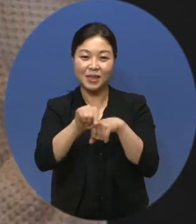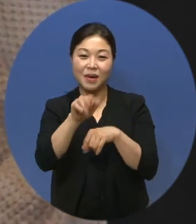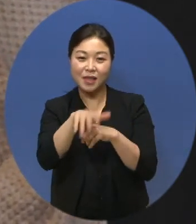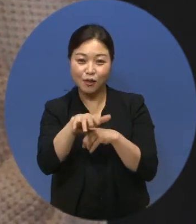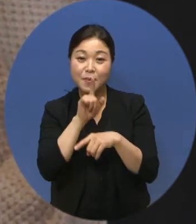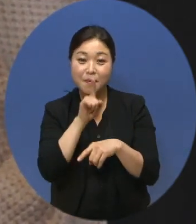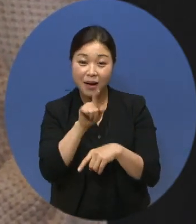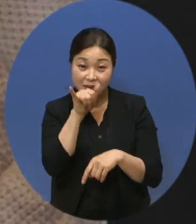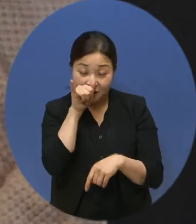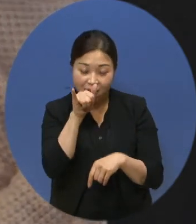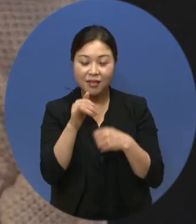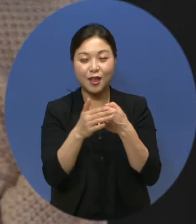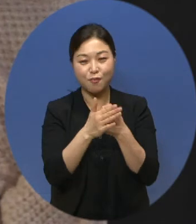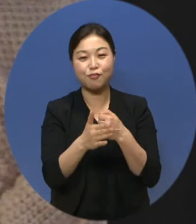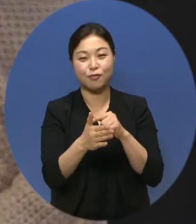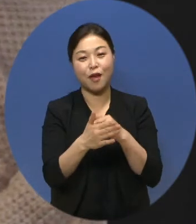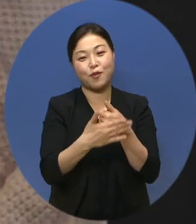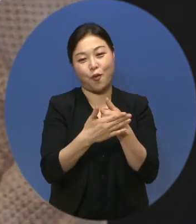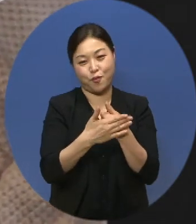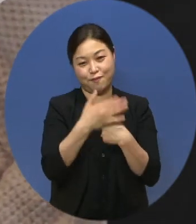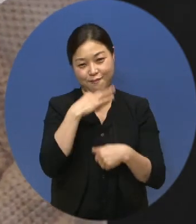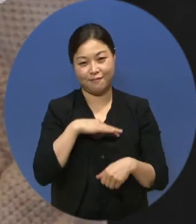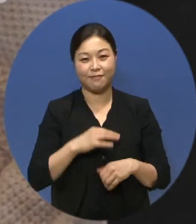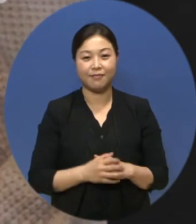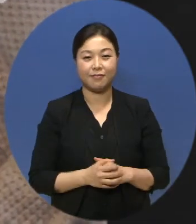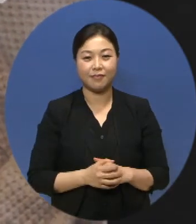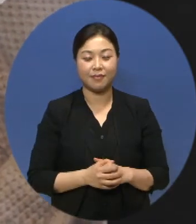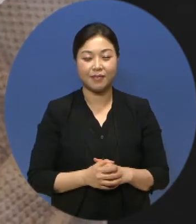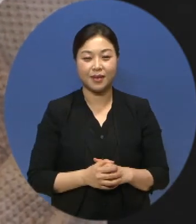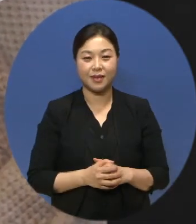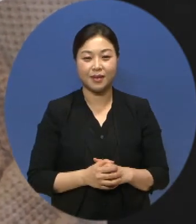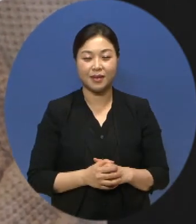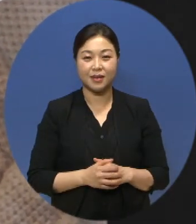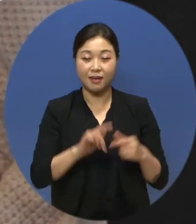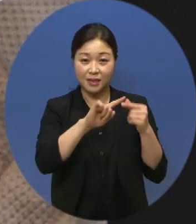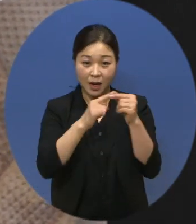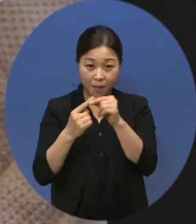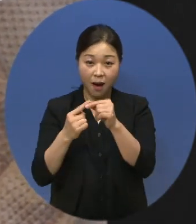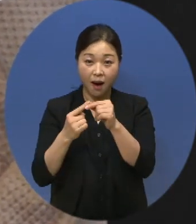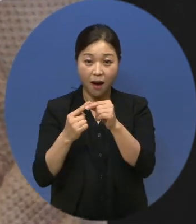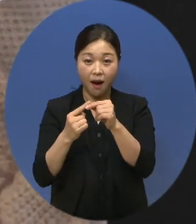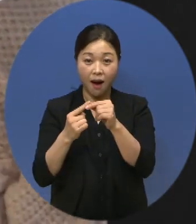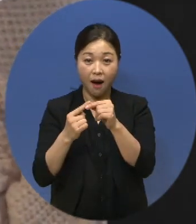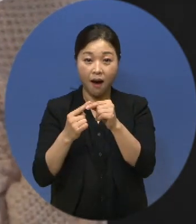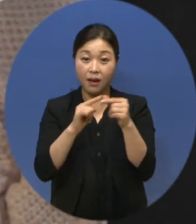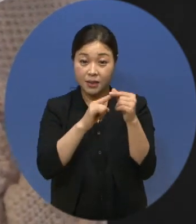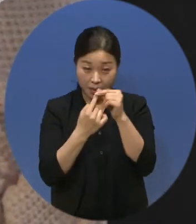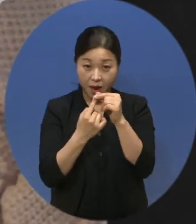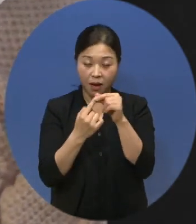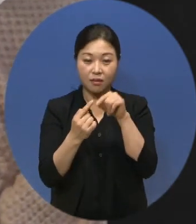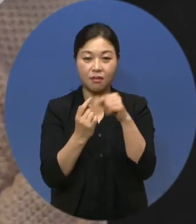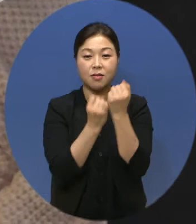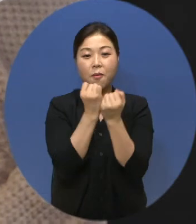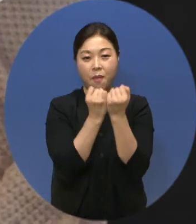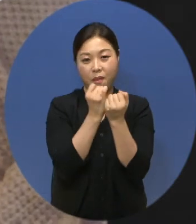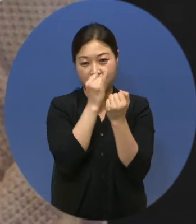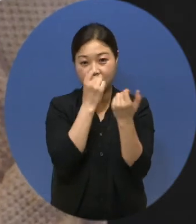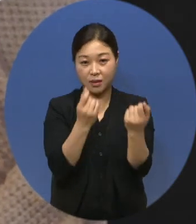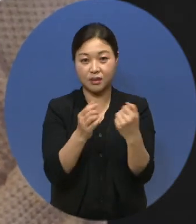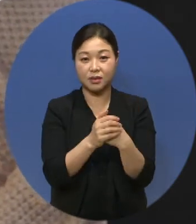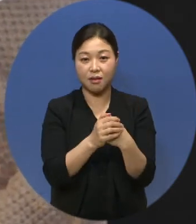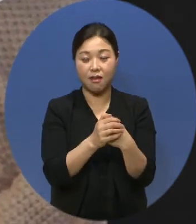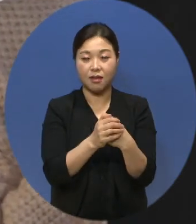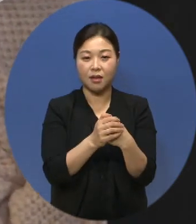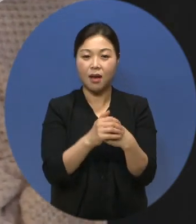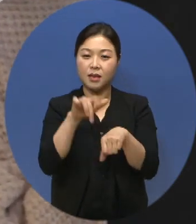대해서 좀 많이 제가 도움을 받았고요. 그리고 이제 자막을 저희가 자막 해설을 쓰잖아요. 그때도 그렇죠. 이제